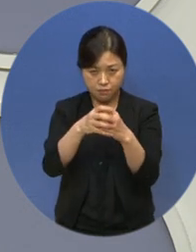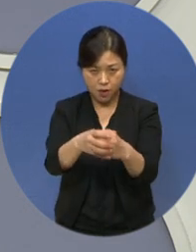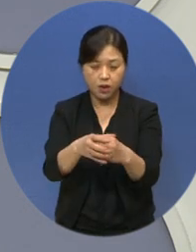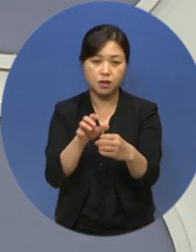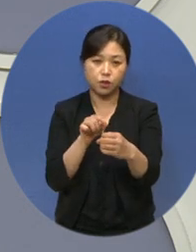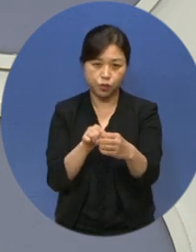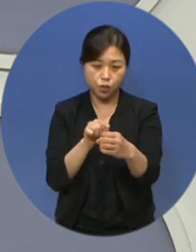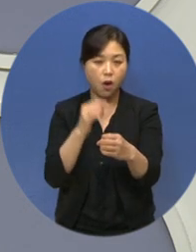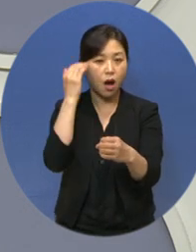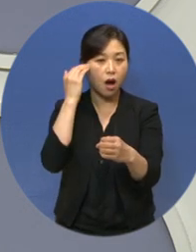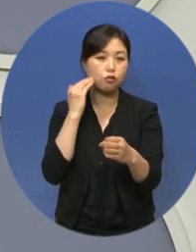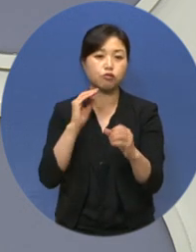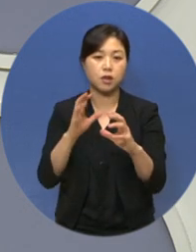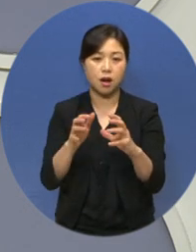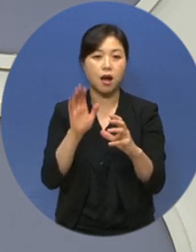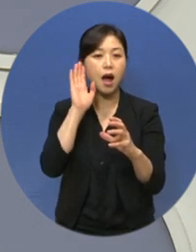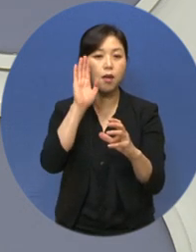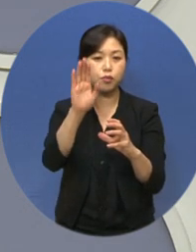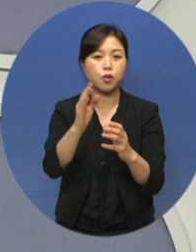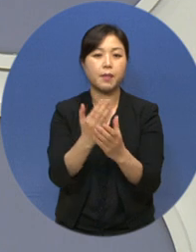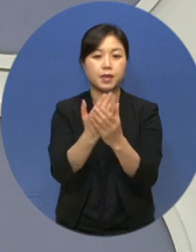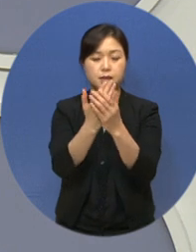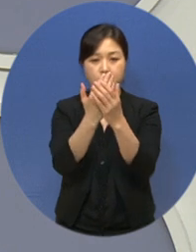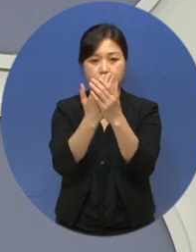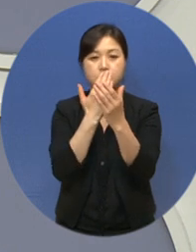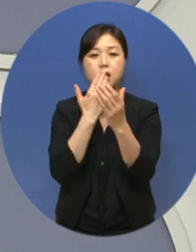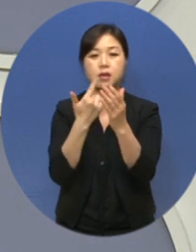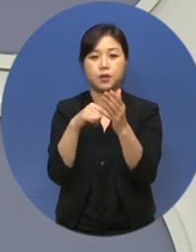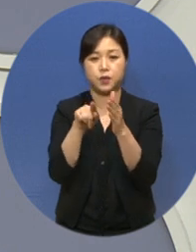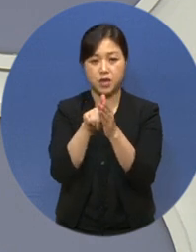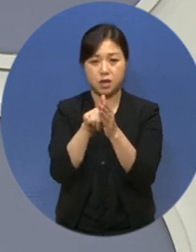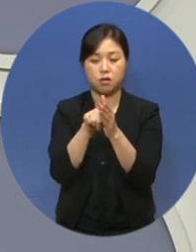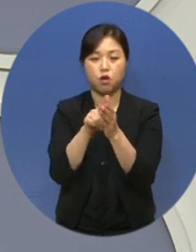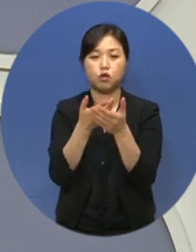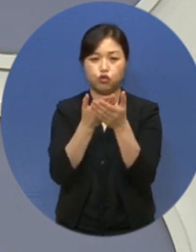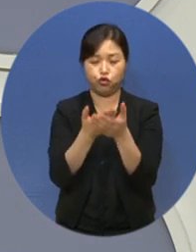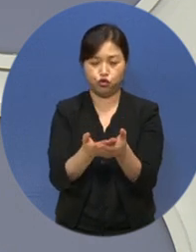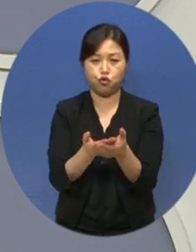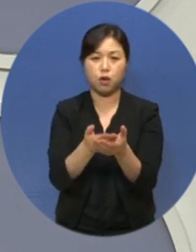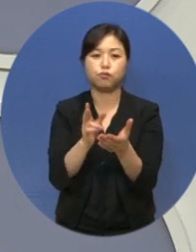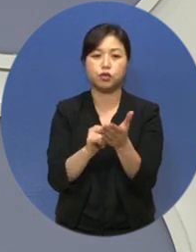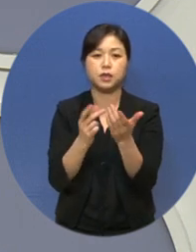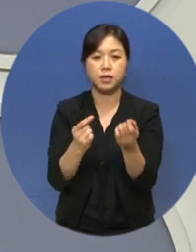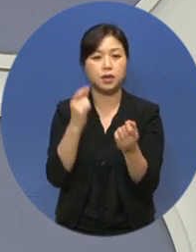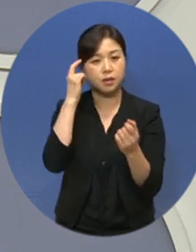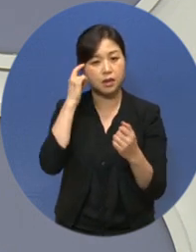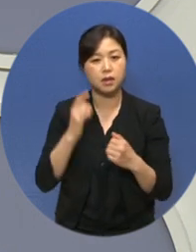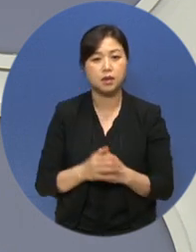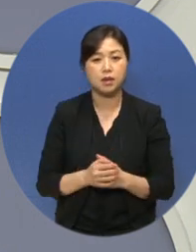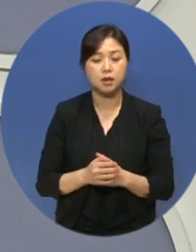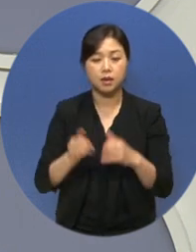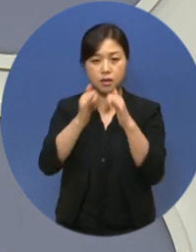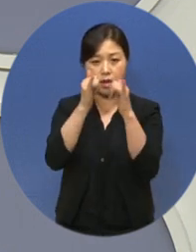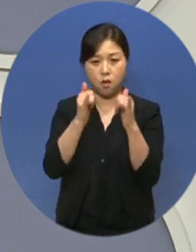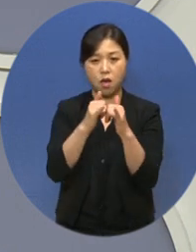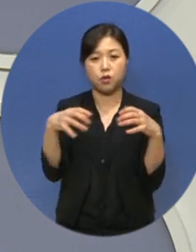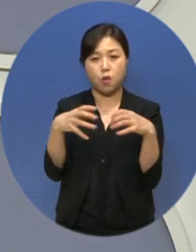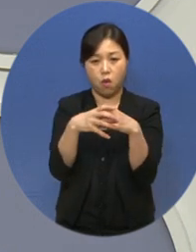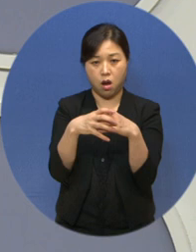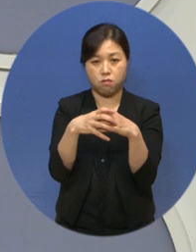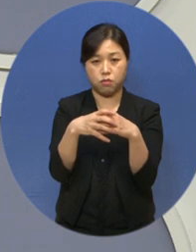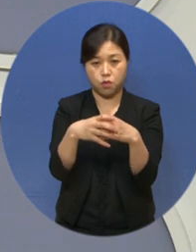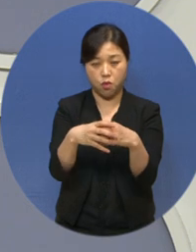것도 대한민국 이에 에지 주가는 대응을 가는데 굉장히 중요한 관건이다 생활 되고 이런 사회 통합을 통해서